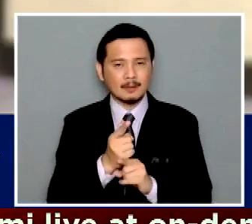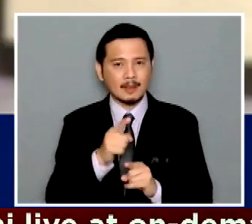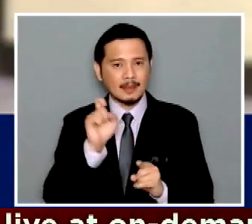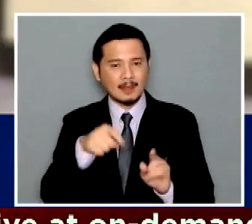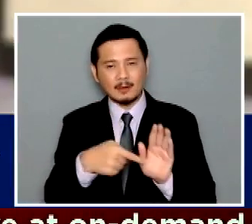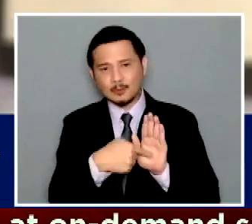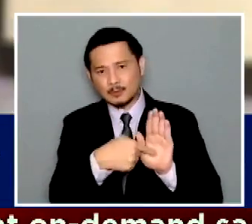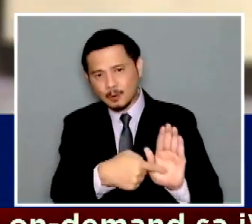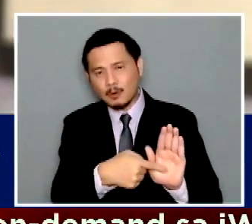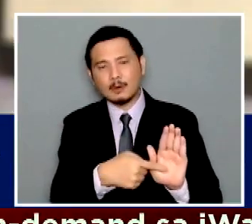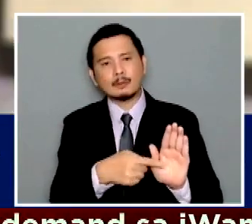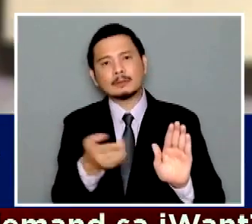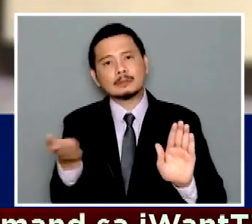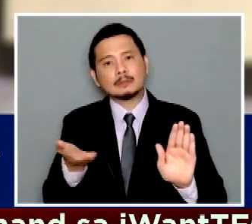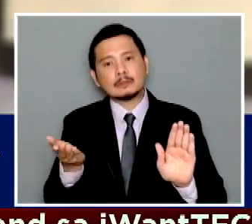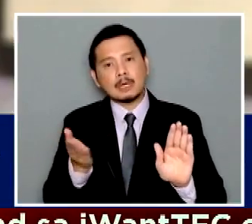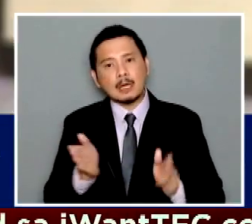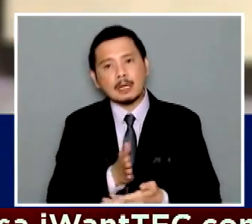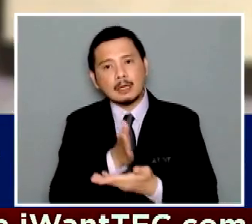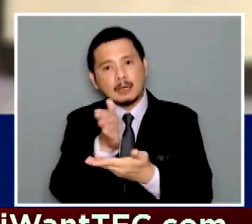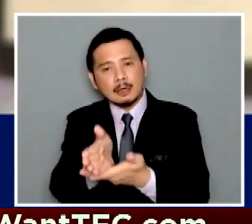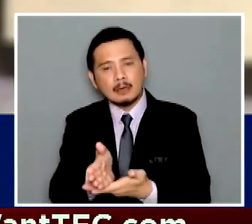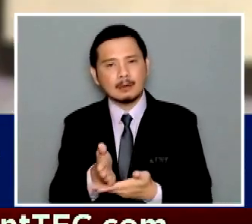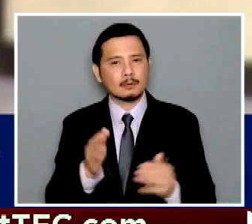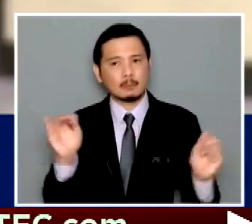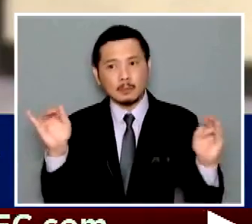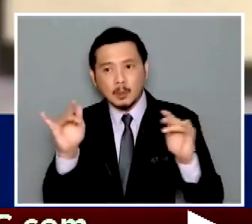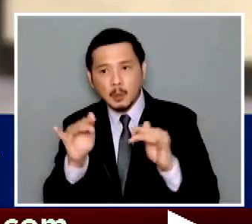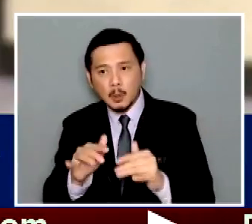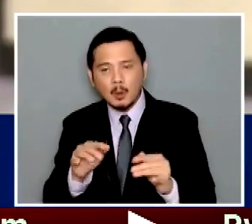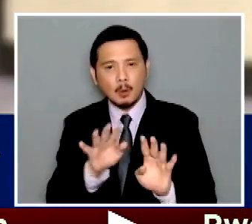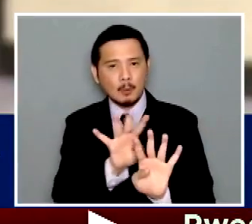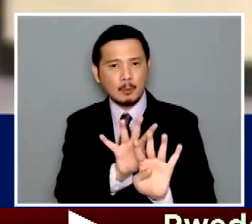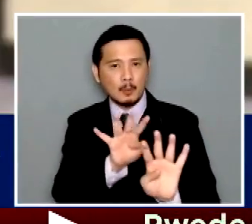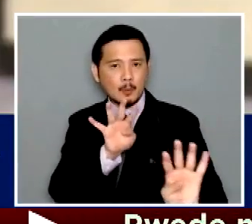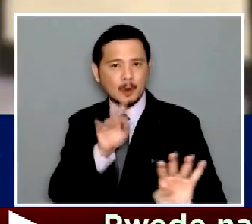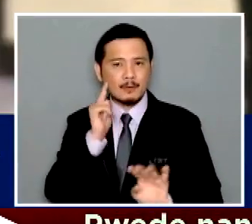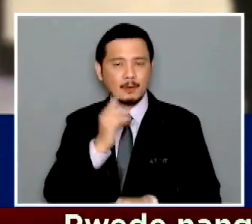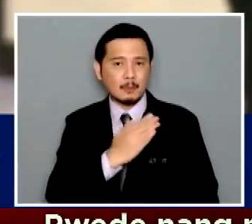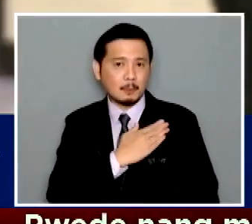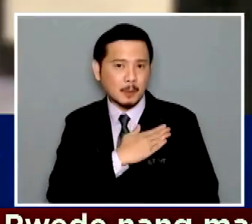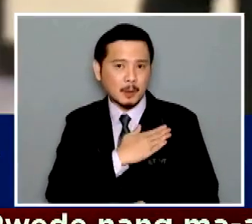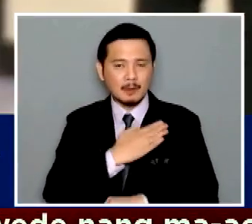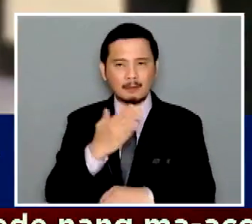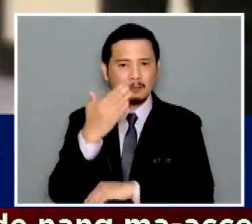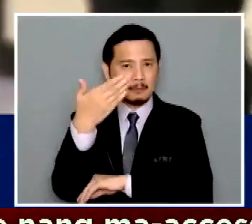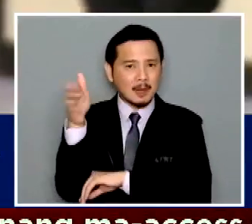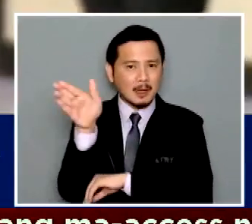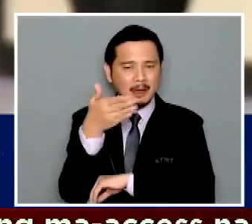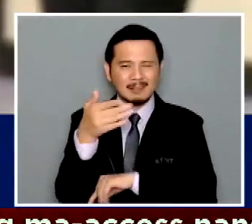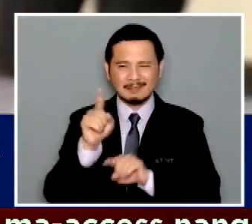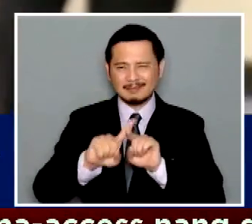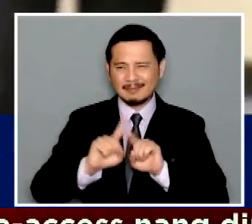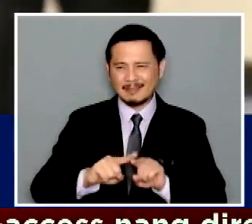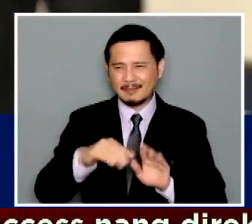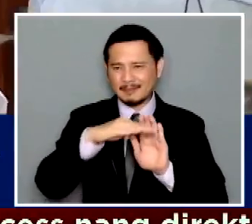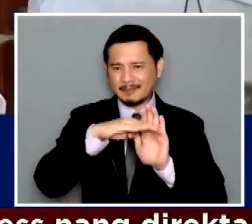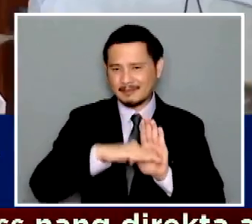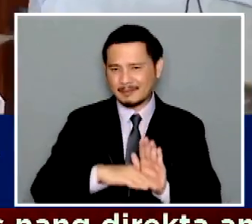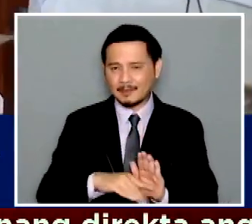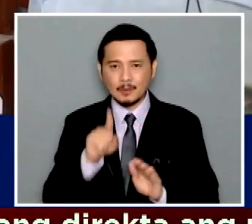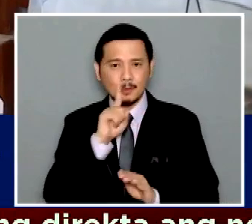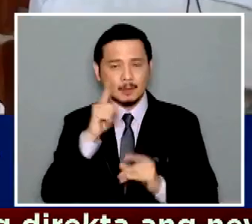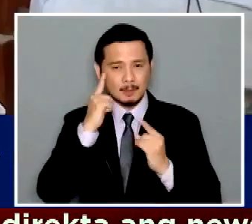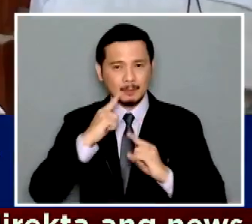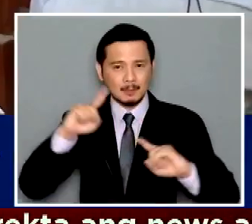nasaan sila mag-assemble, saan sila aakyat sa first day. So far malaking tulong po yun na nagkaroon po ng orientations.